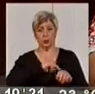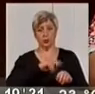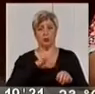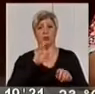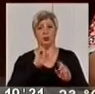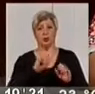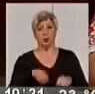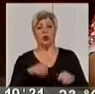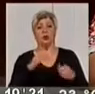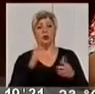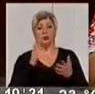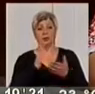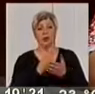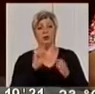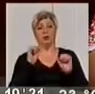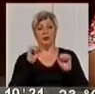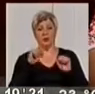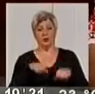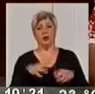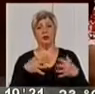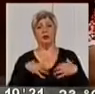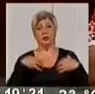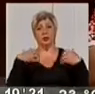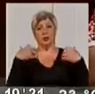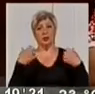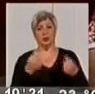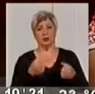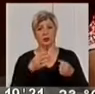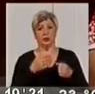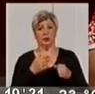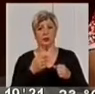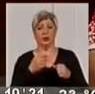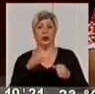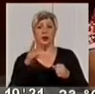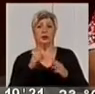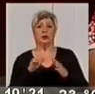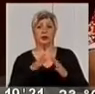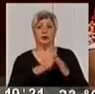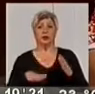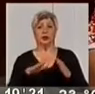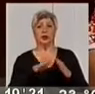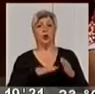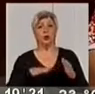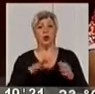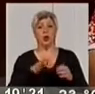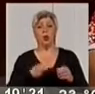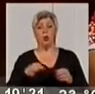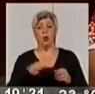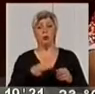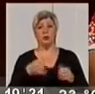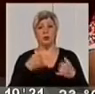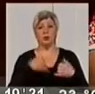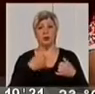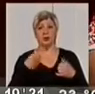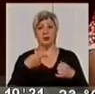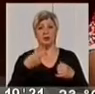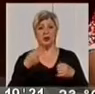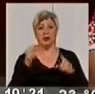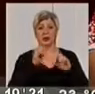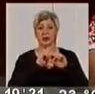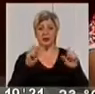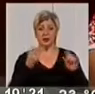можливість оздоровитися в цих закладах, які знаходяться і на території, тому що на території області в нас 20 закладів, так, які будуть надавати. І вони